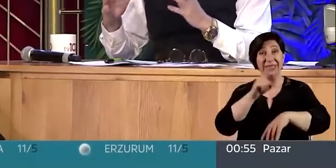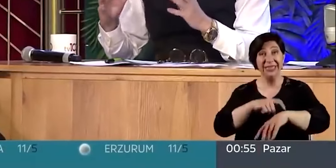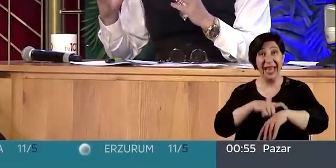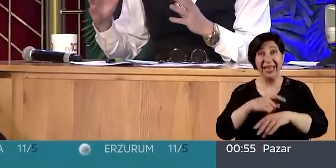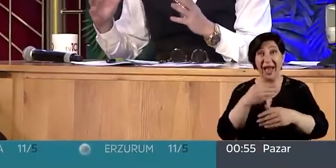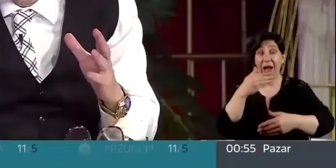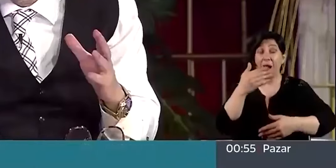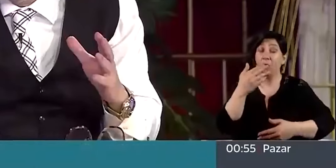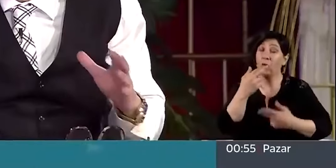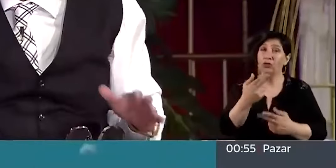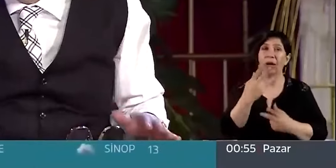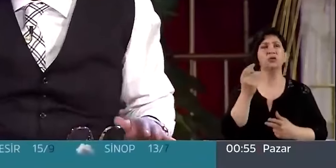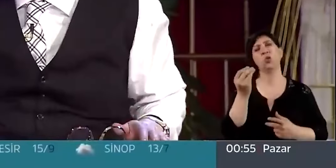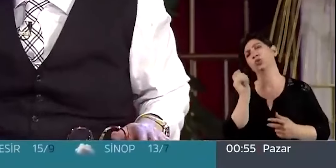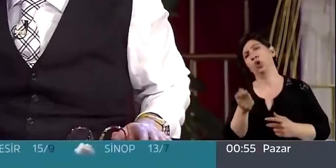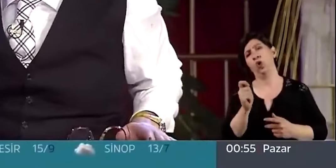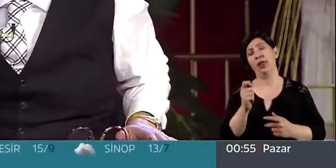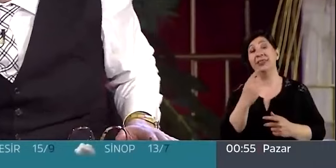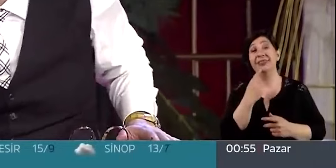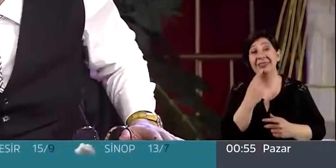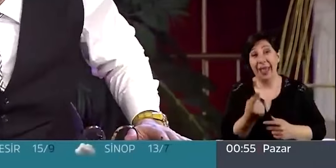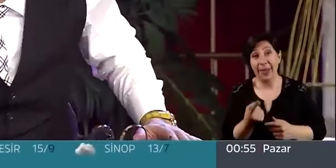saate hitap etmek çok zor bir şey. Demek ki